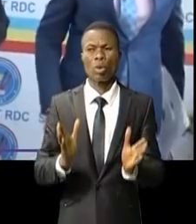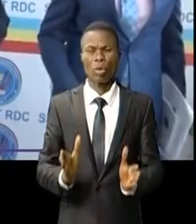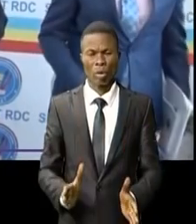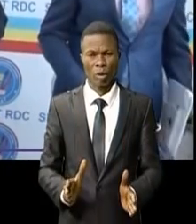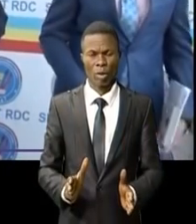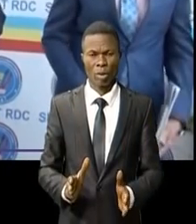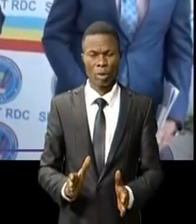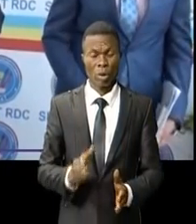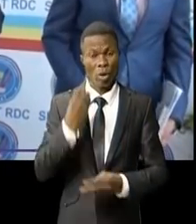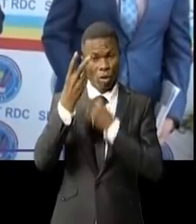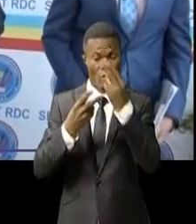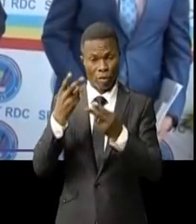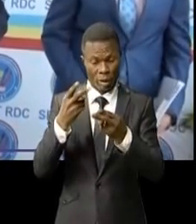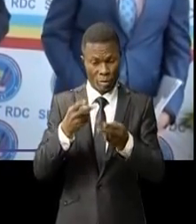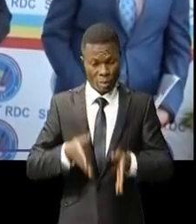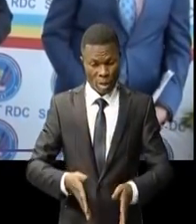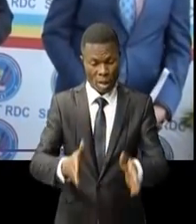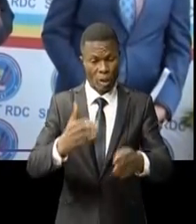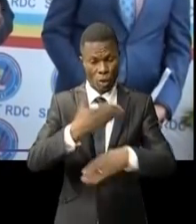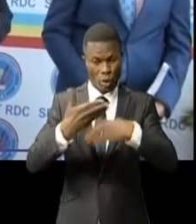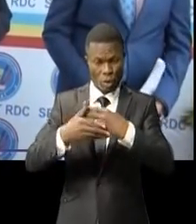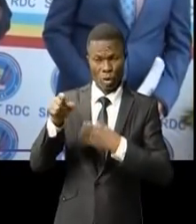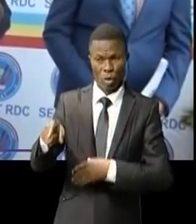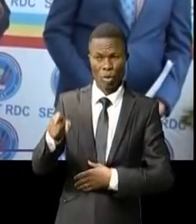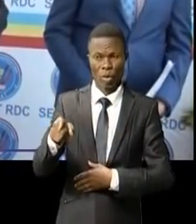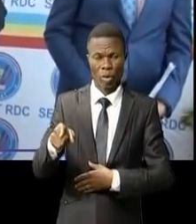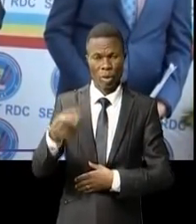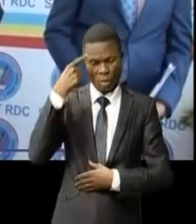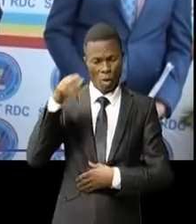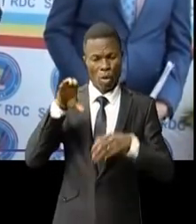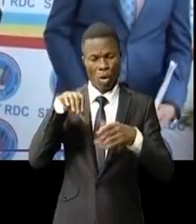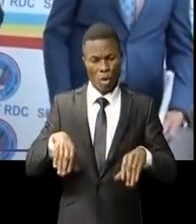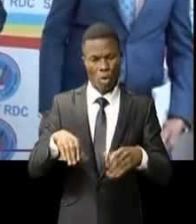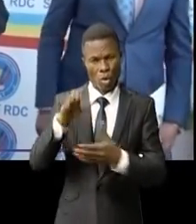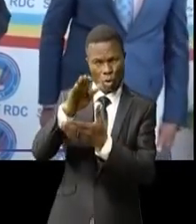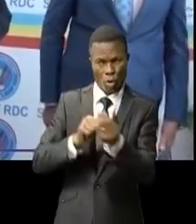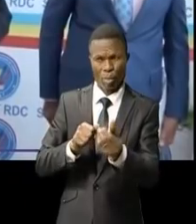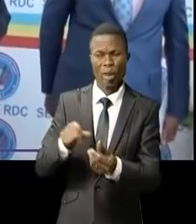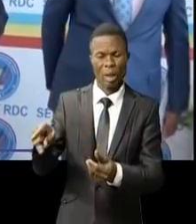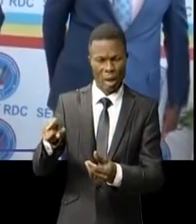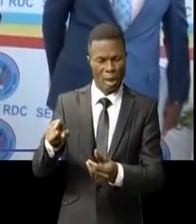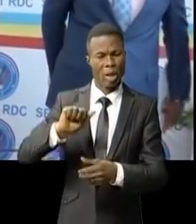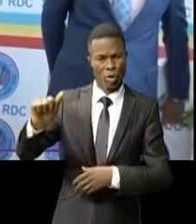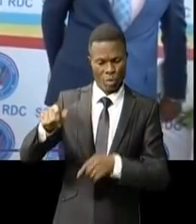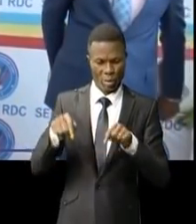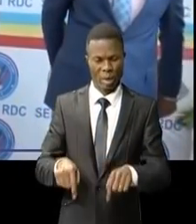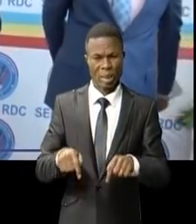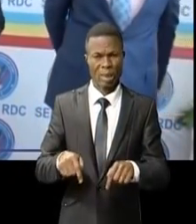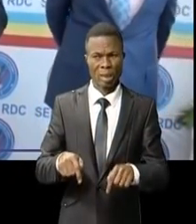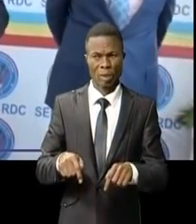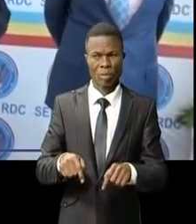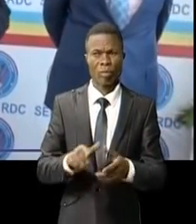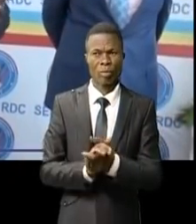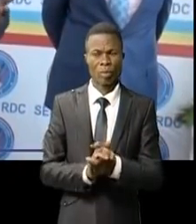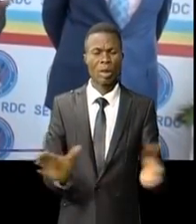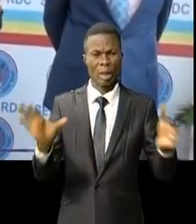puissent venir visiter le pipeline en construction, de manière à ce que le Congo puisse éventuellement aussi construire son propre pipeline, se joindre à